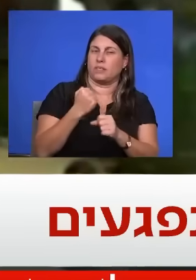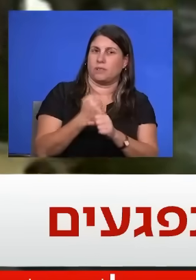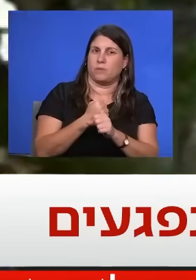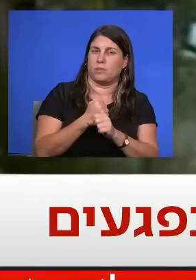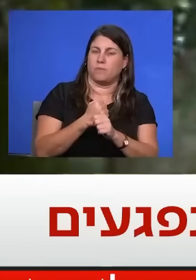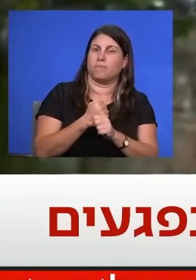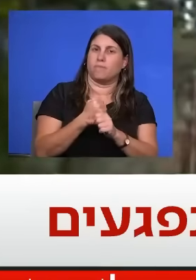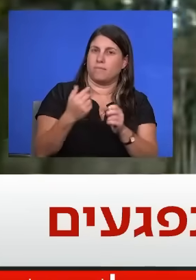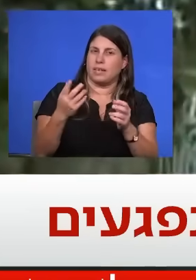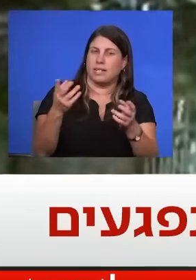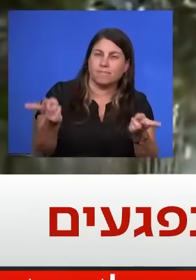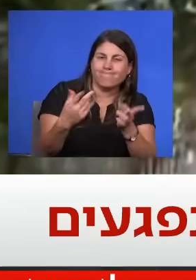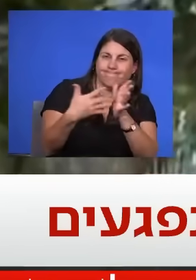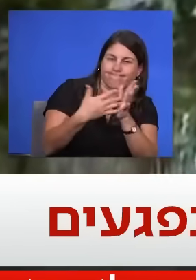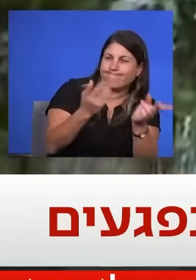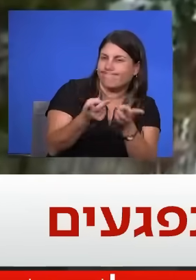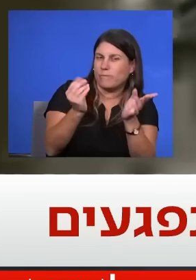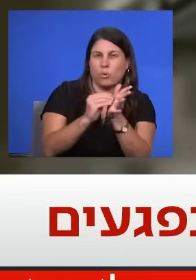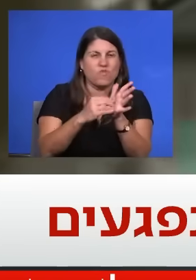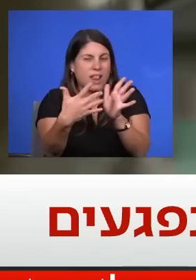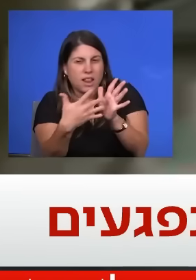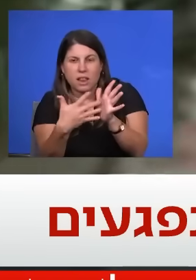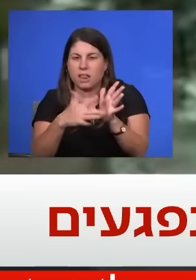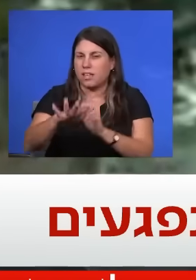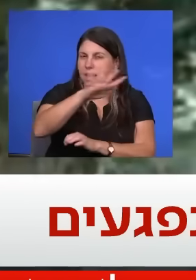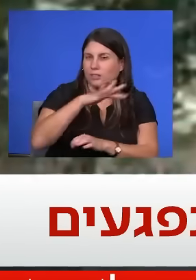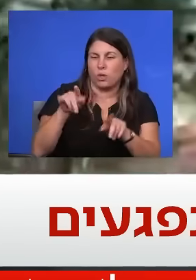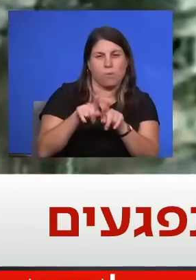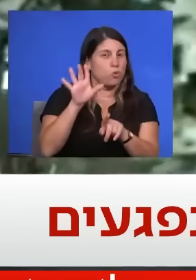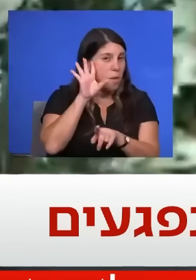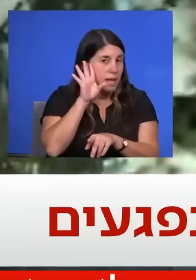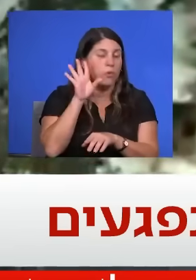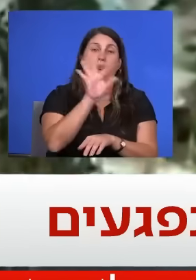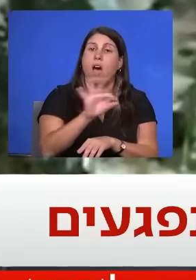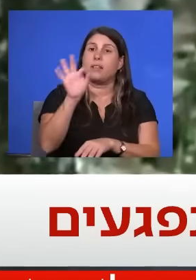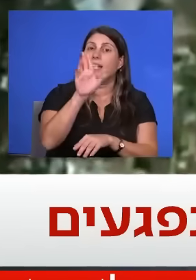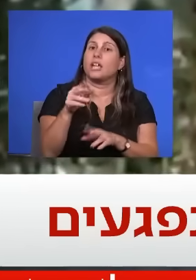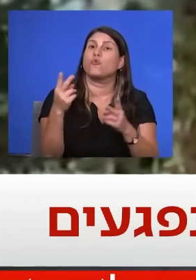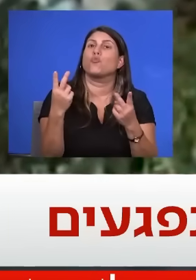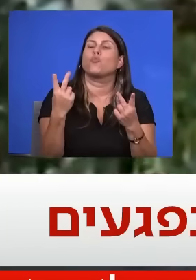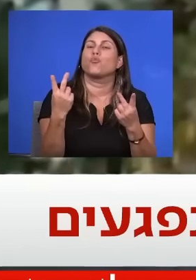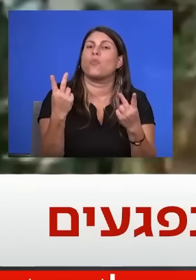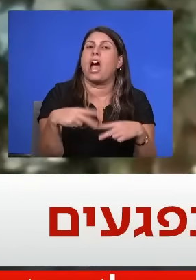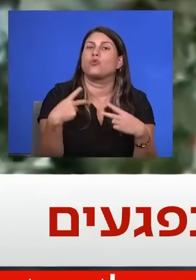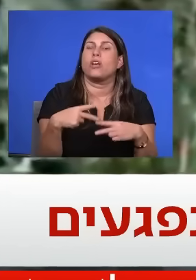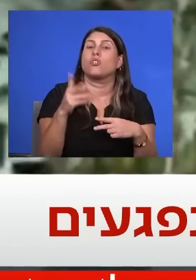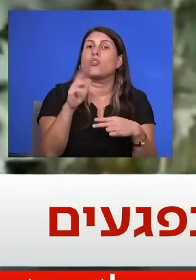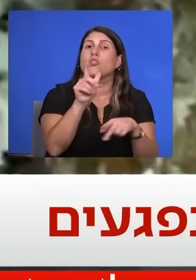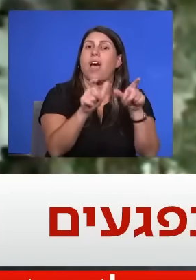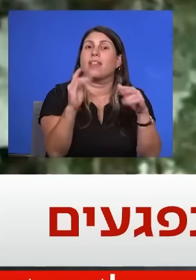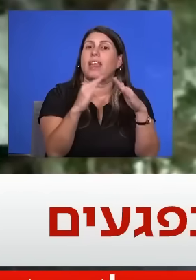סריקות כדי לזכות את הזירות, כמו ששמענו, כאשר עדיין יש חשש שיש דיירים שנמצאים